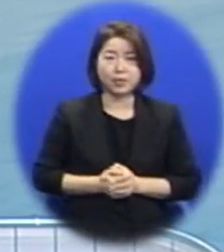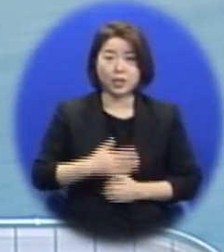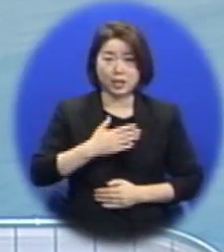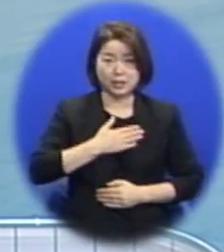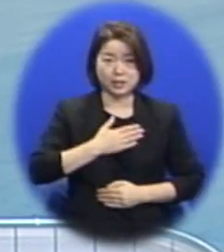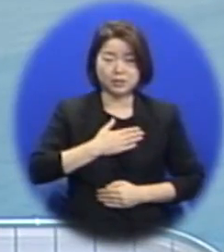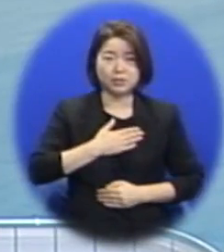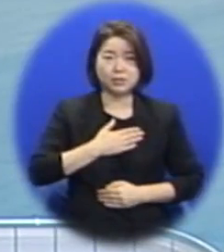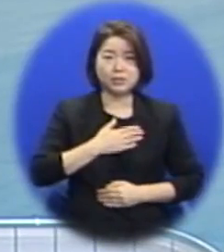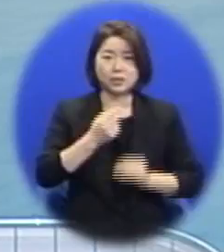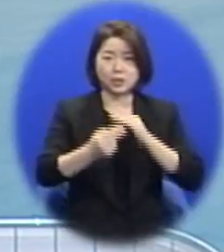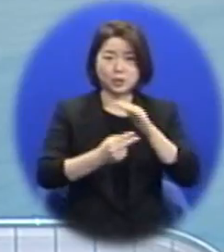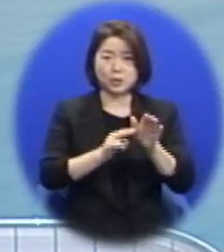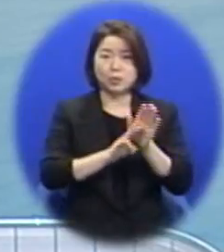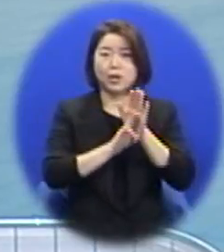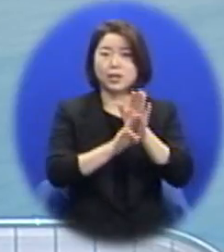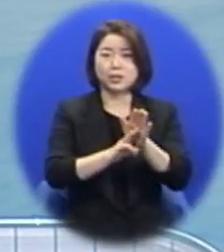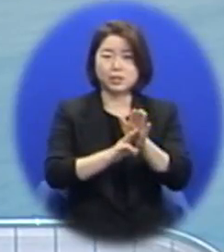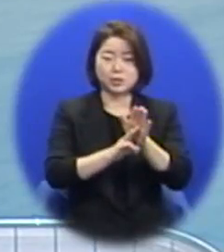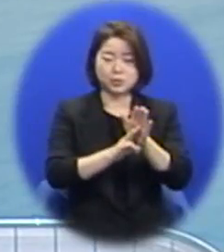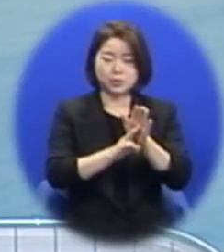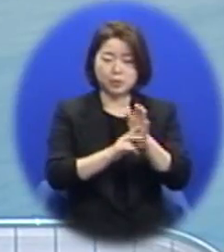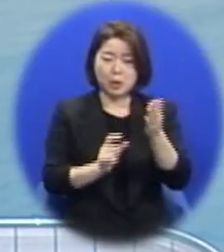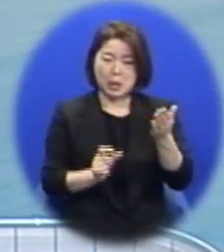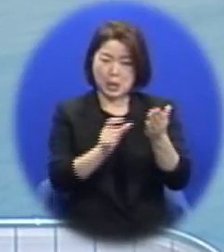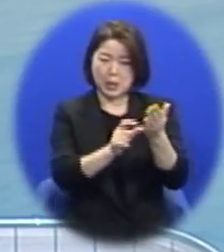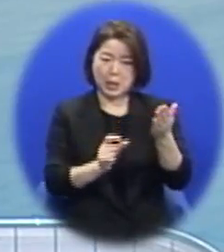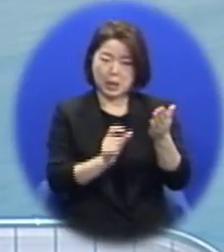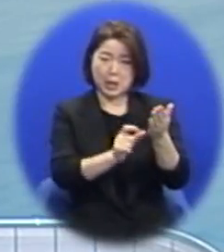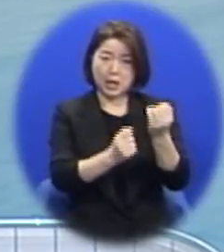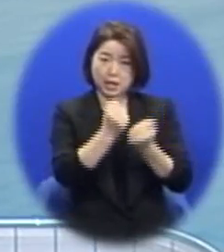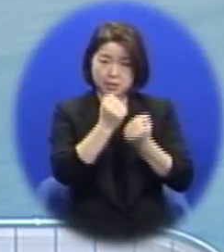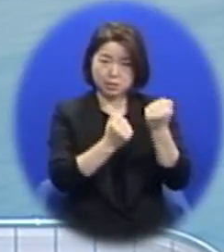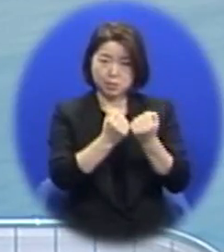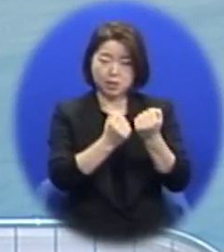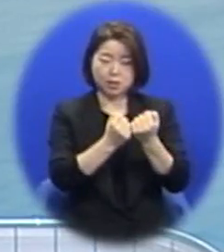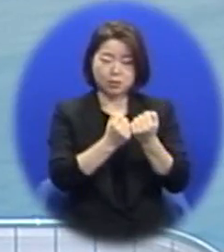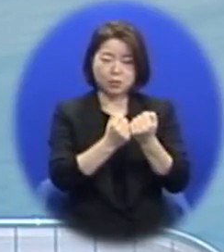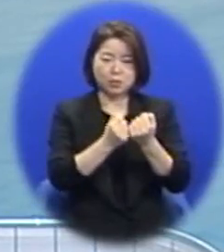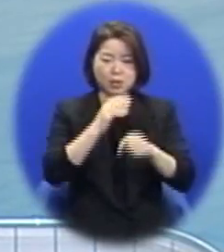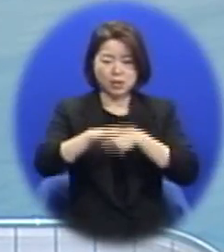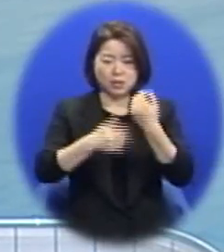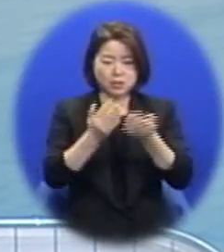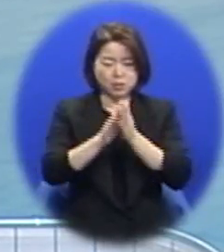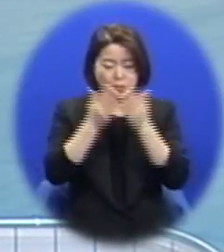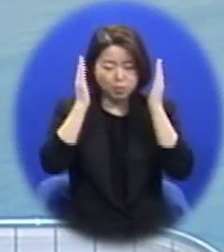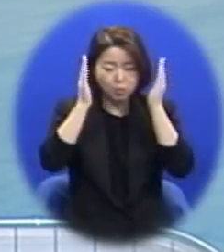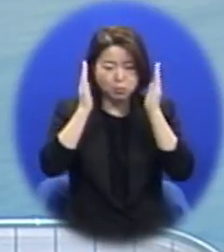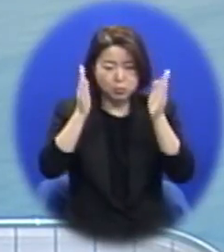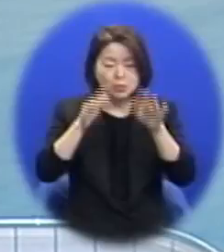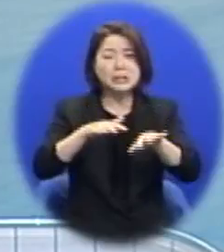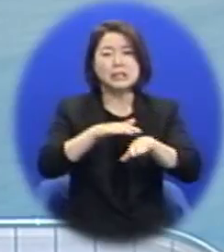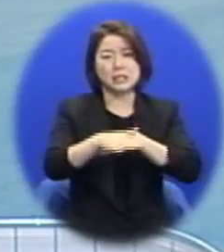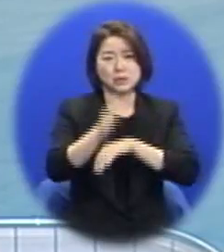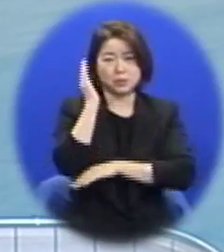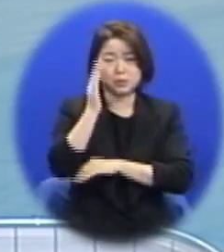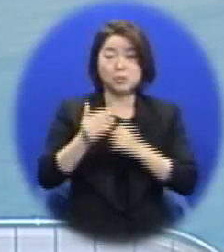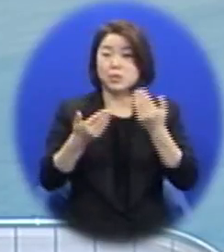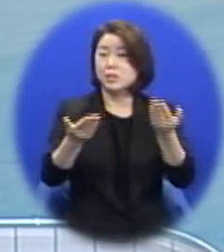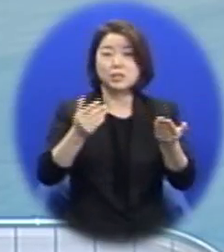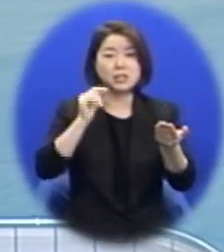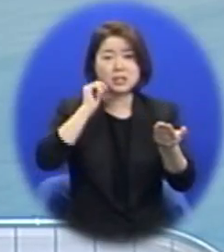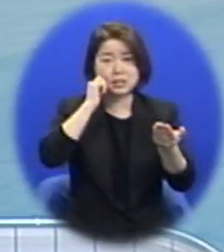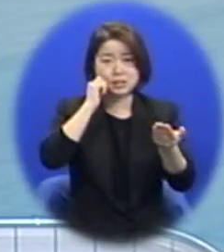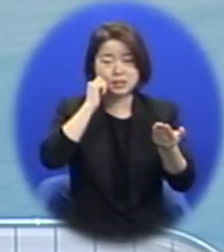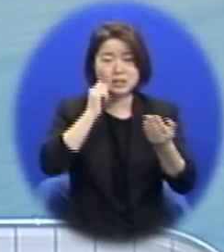저는 요한계시록을 주석을 하거나 또는 성경 공부식으로 설교를 하려고 하지는 않습니다. 시간상으로